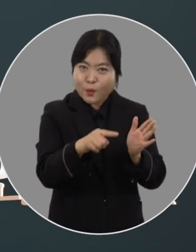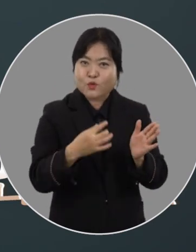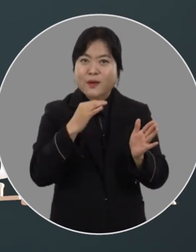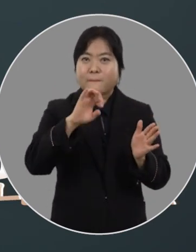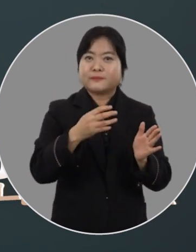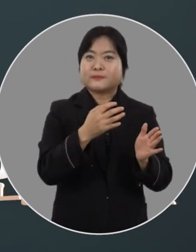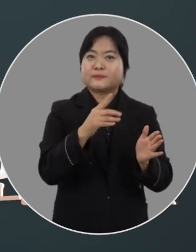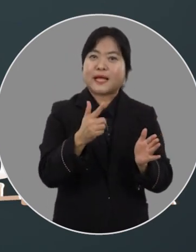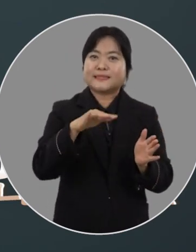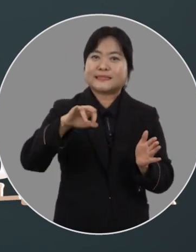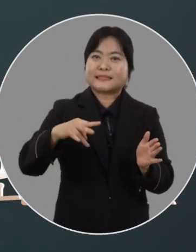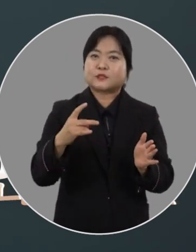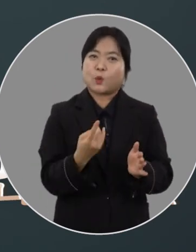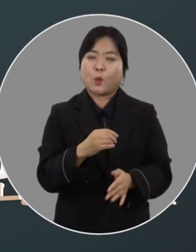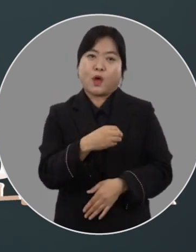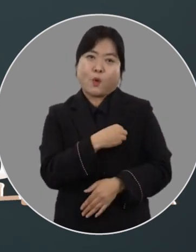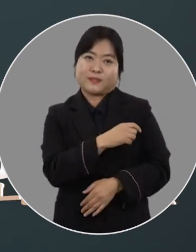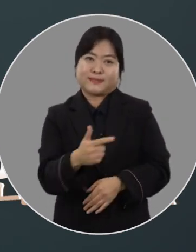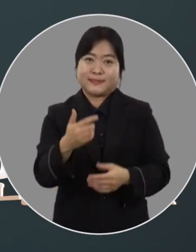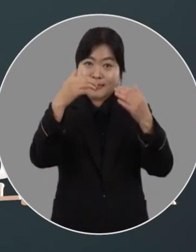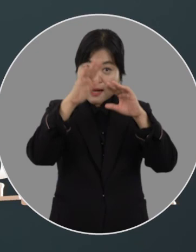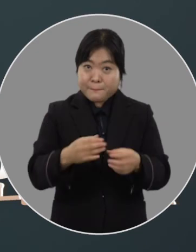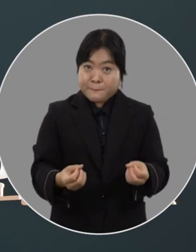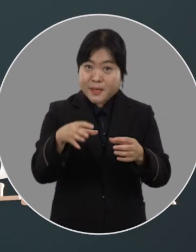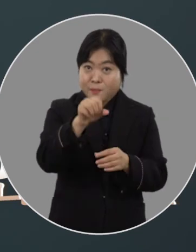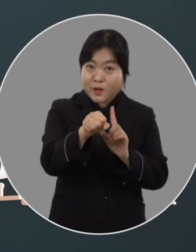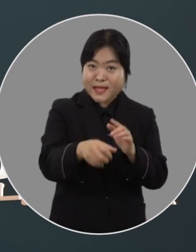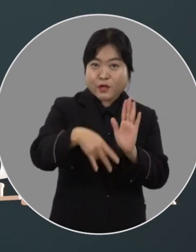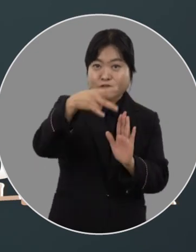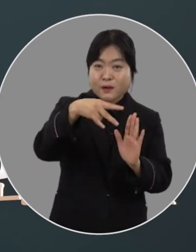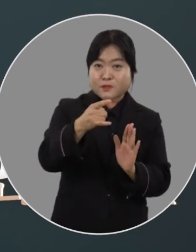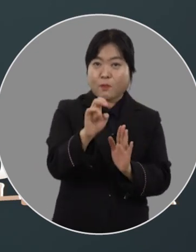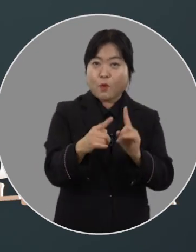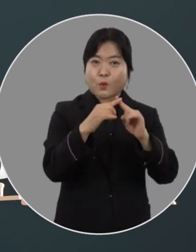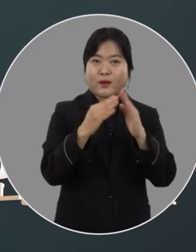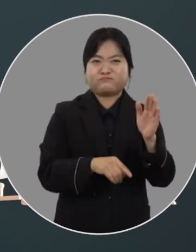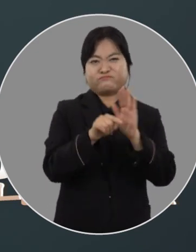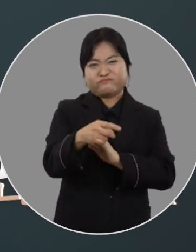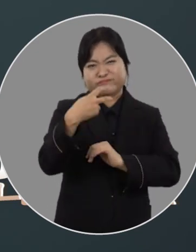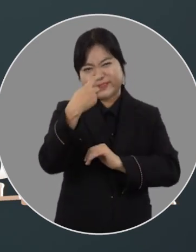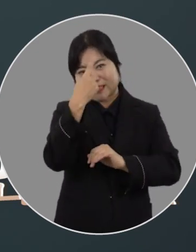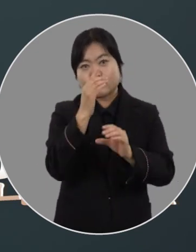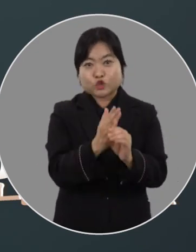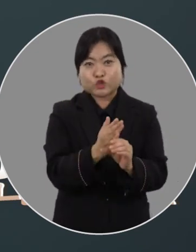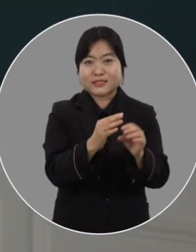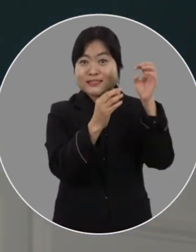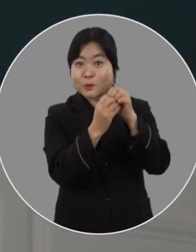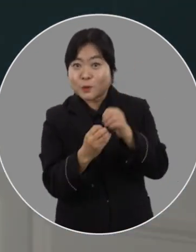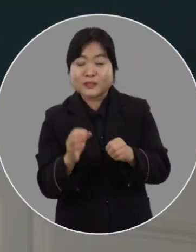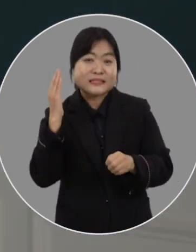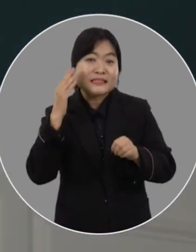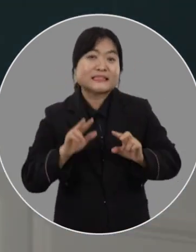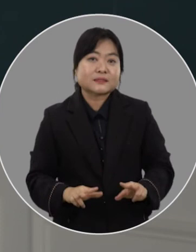이 프란치스코의 회원들만큼은 이슬람이 점령하고 있던 예루살렘의 성묘교회를 계속 지키고 있었고요. 그